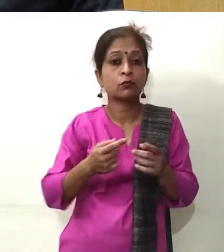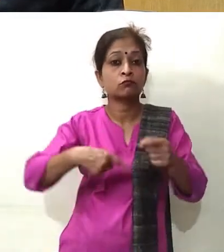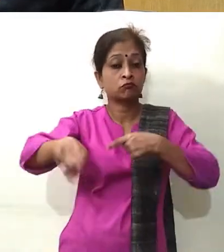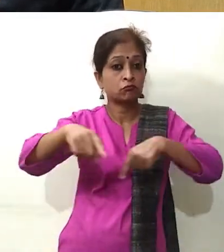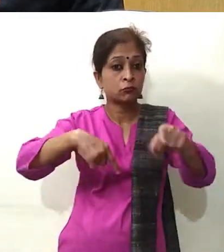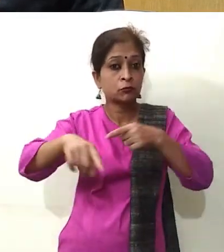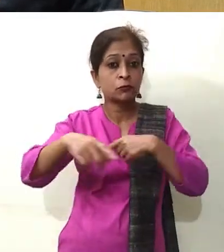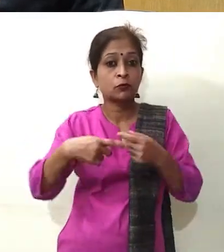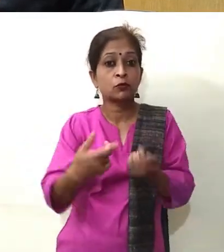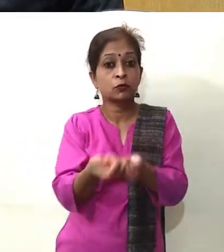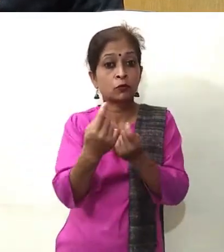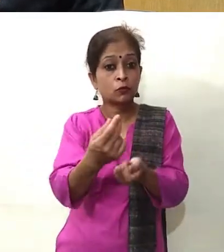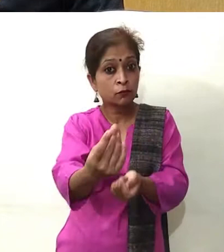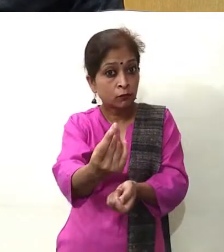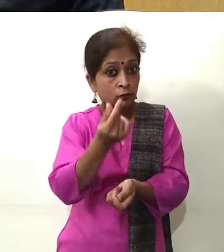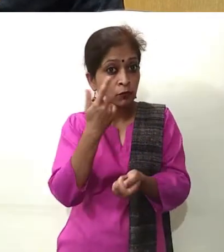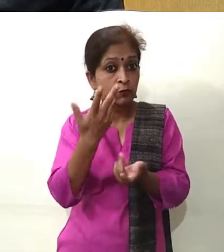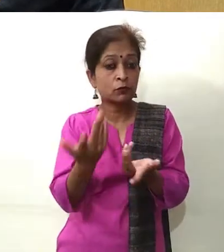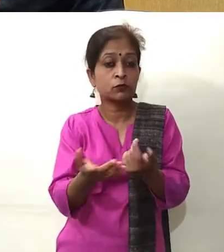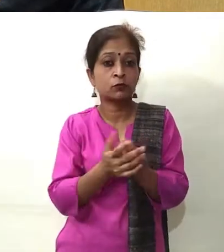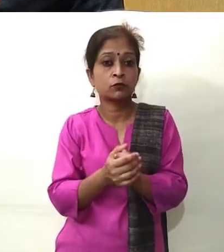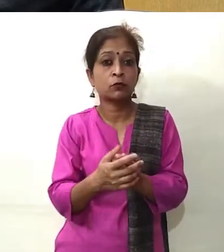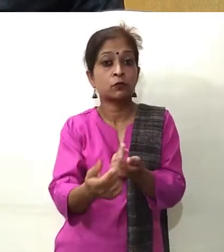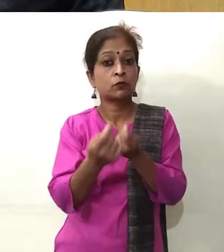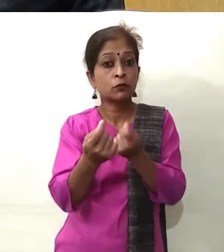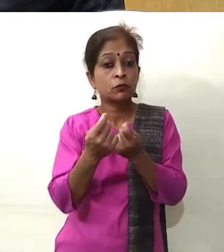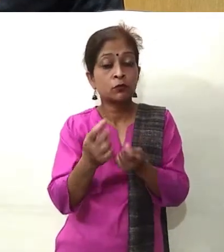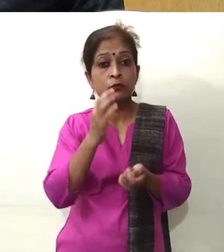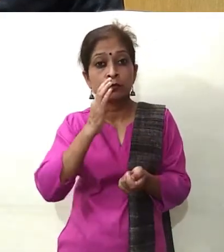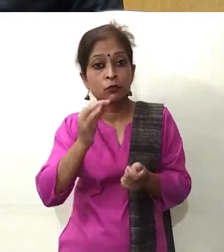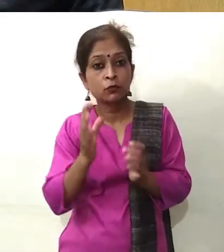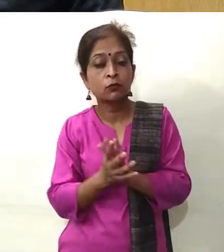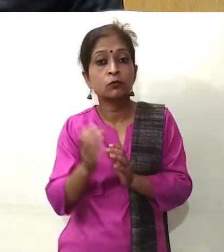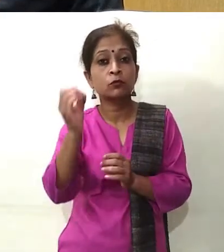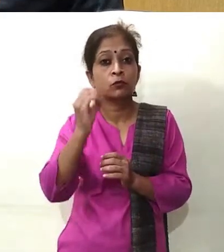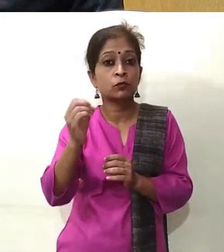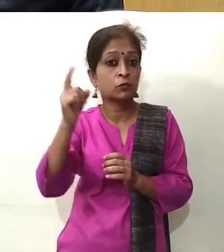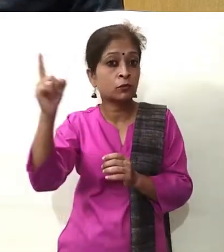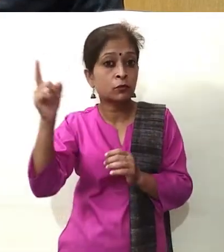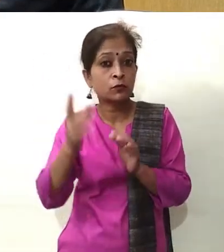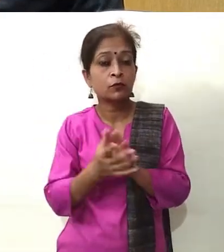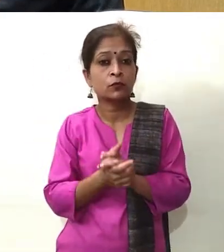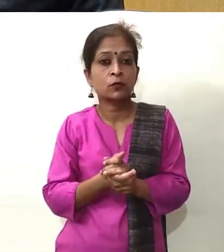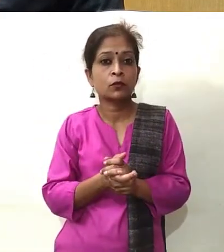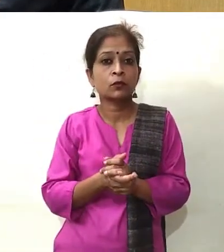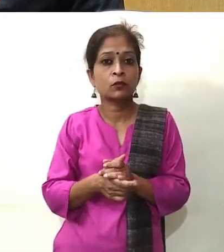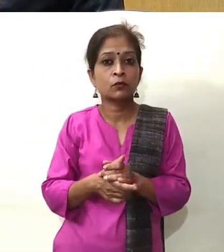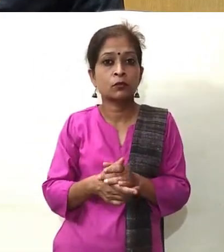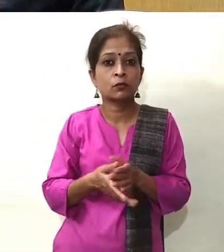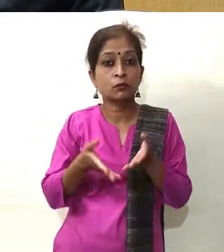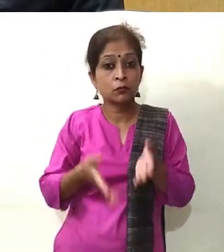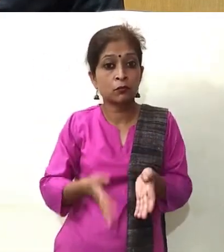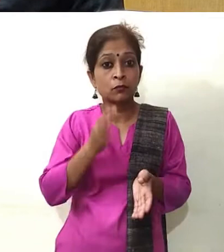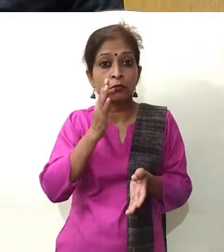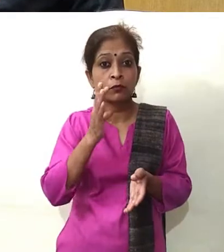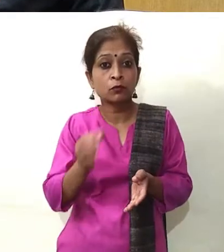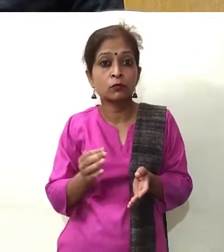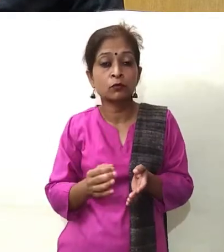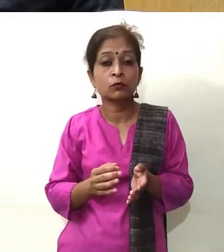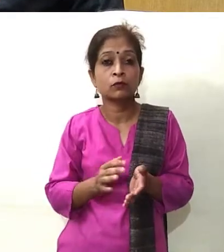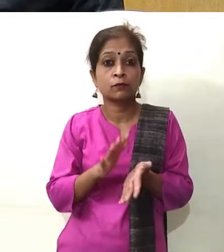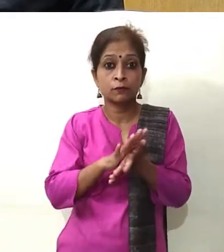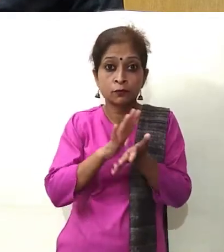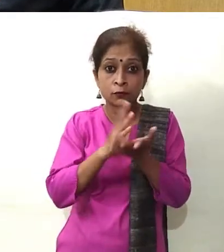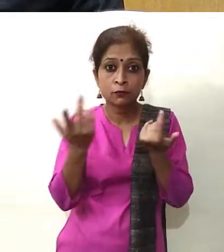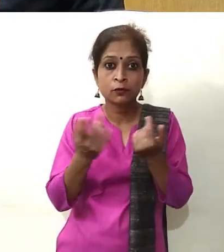के सबसे तेज संसाधन थे, यानी रथों का महत्व काफी था। और उड़ीसा में तो रथों का बहुत प्रमुख पर्व है